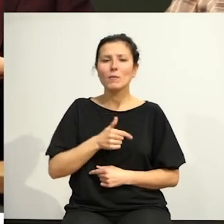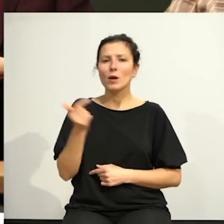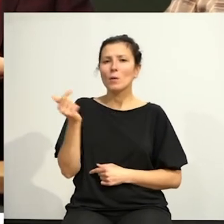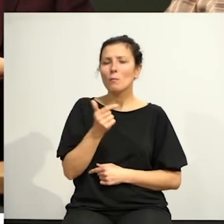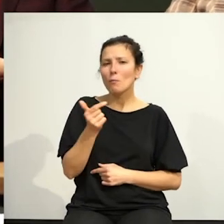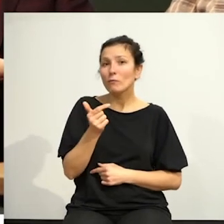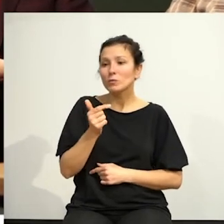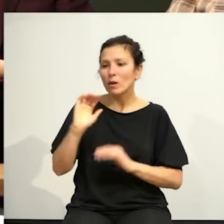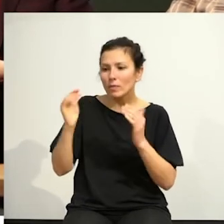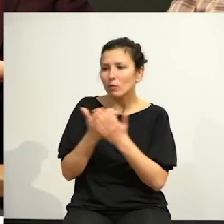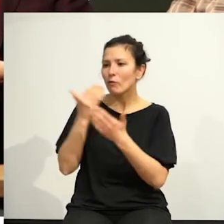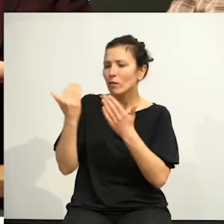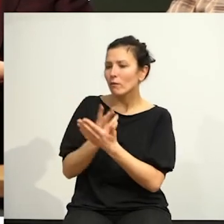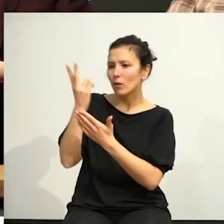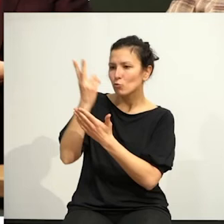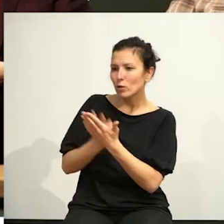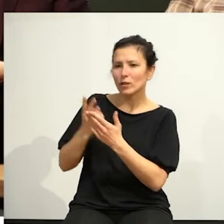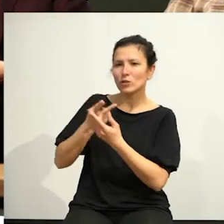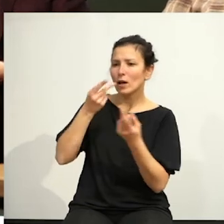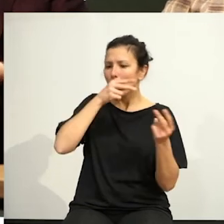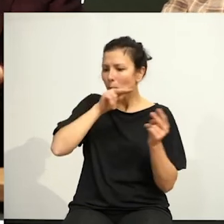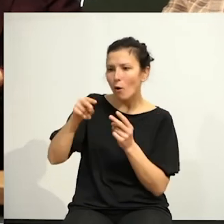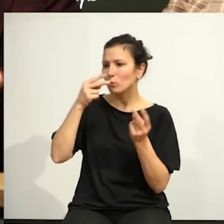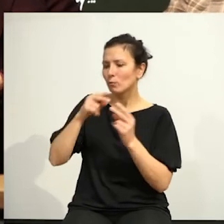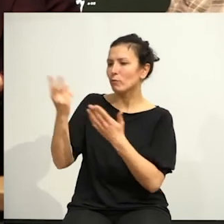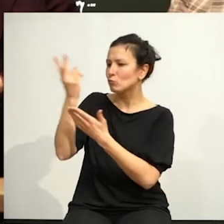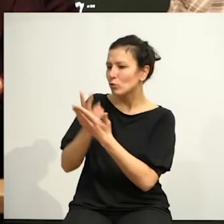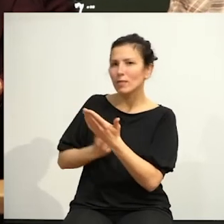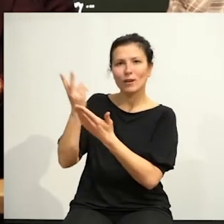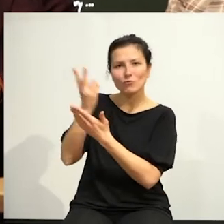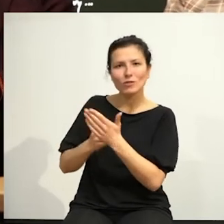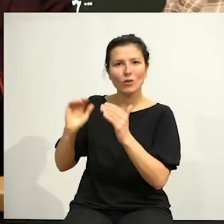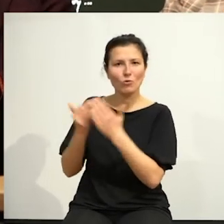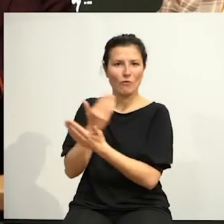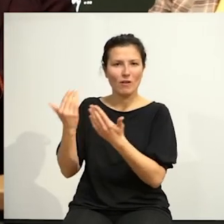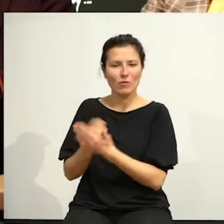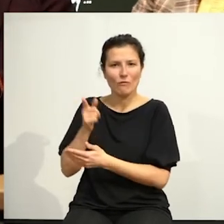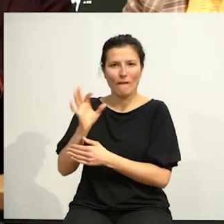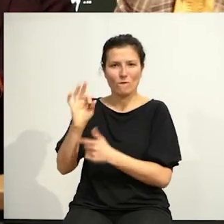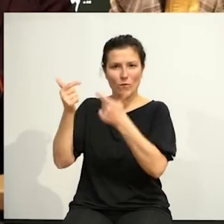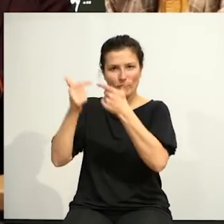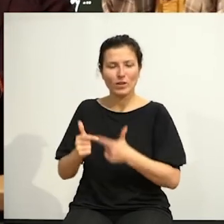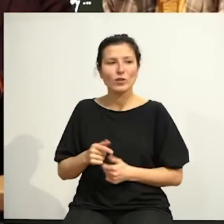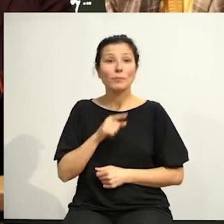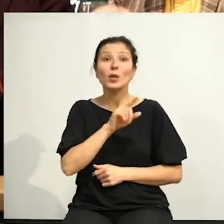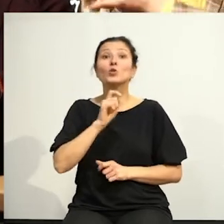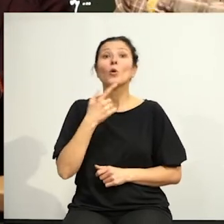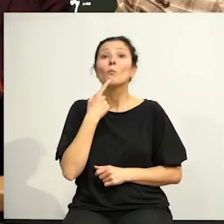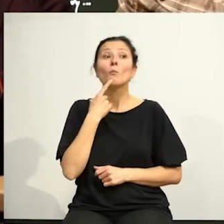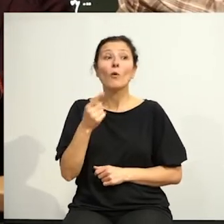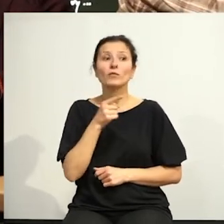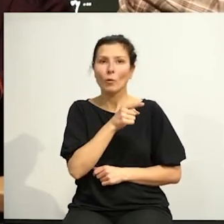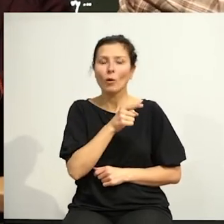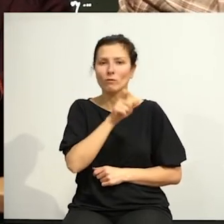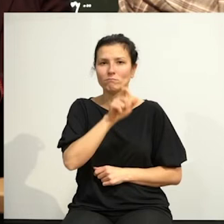robić ciągle na nowo. No, i to zdanie chyba, to zdanie też pokazuje, że no